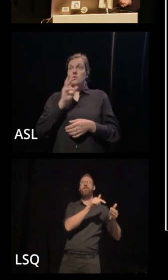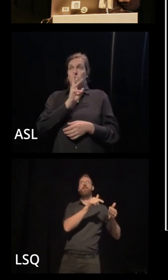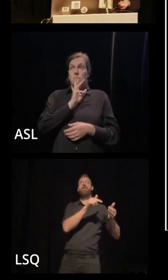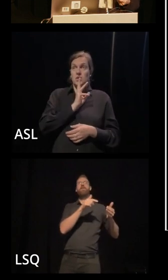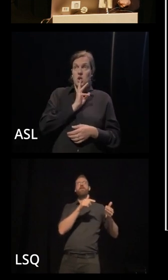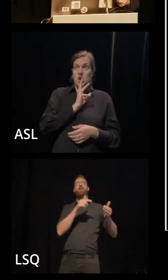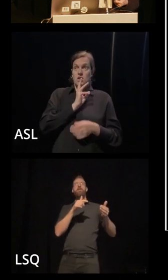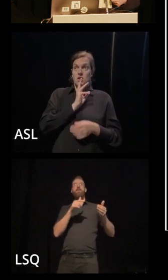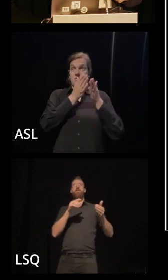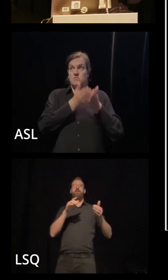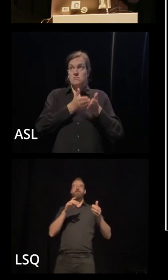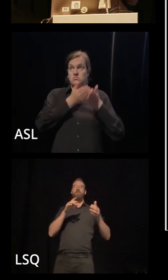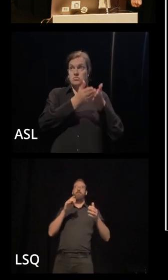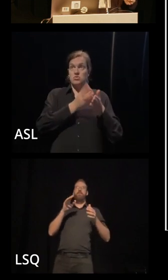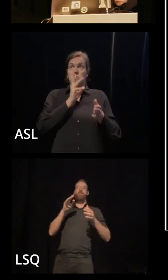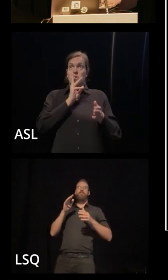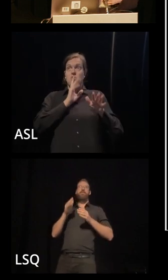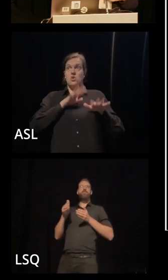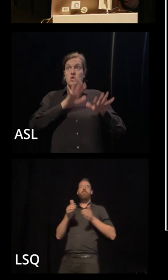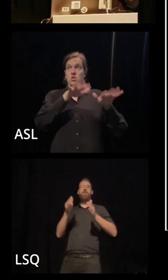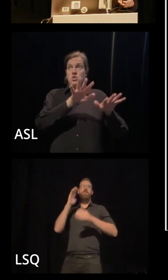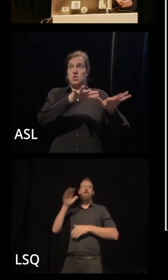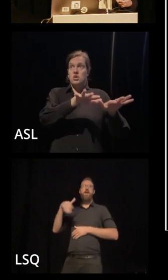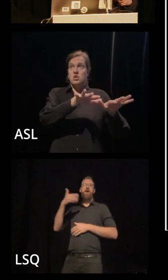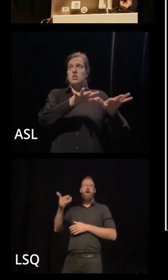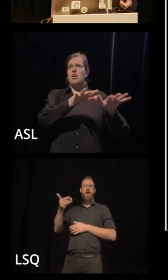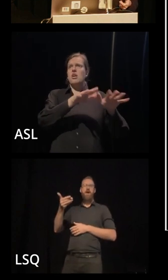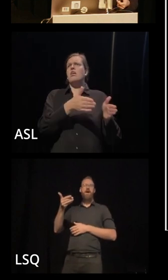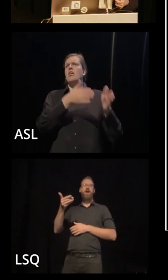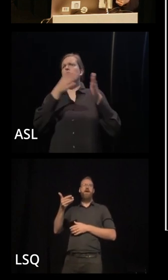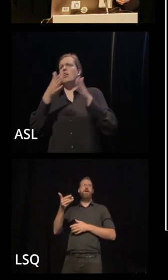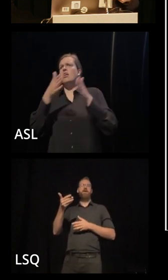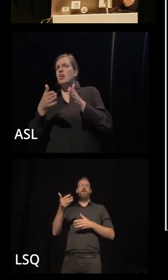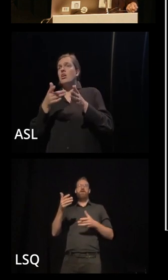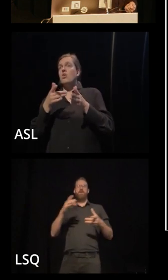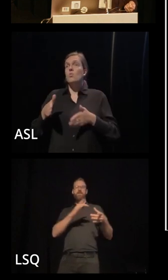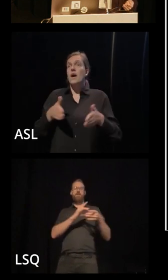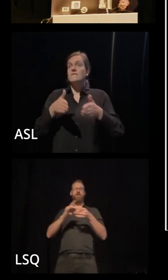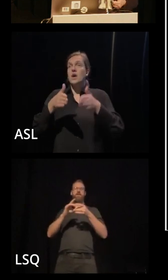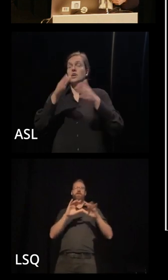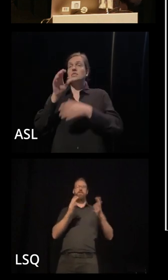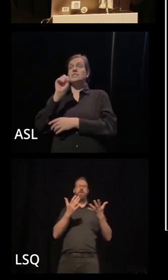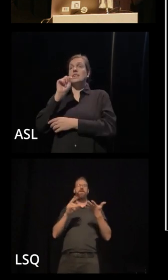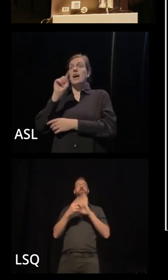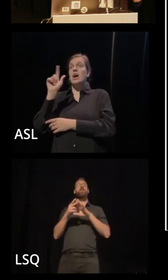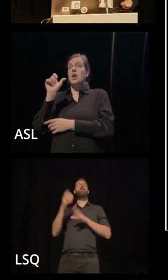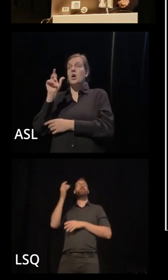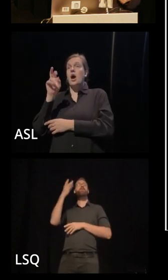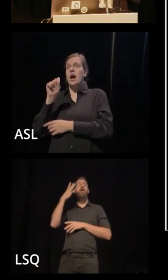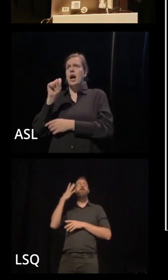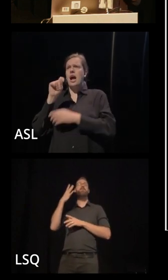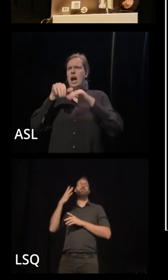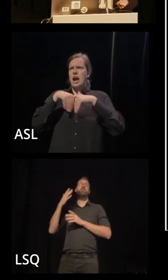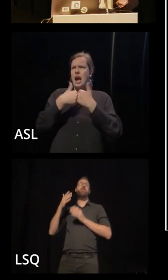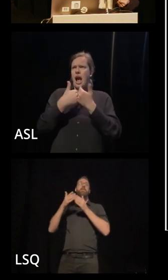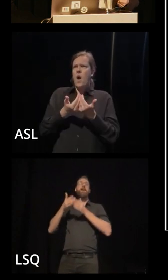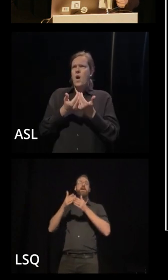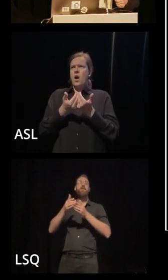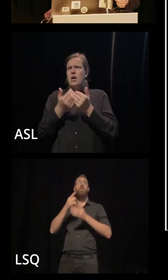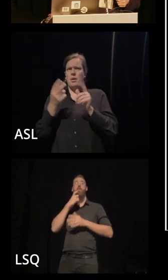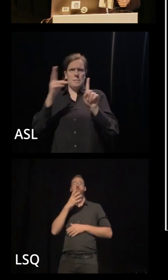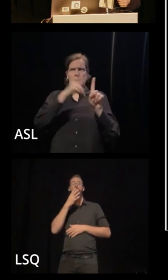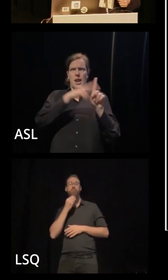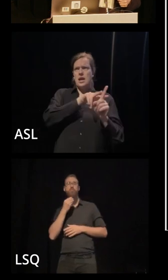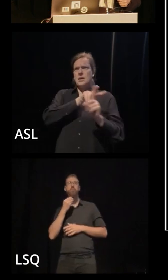la complexité du Saint-Laurent à travers les échos donc, de plus de 200 collaborateurs des sciences marines et des eaux douces, la pêche et